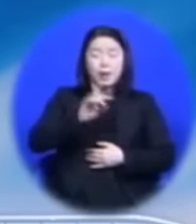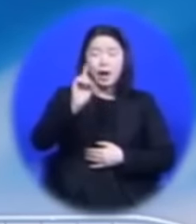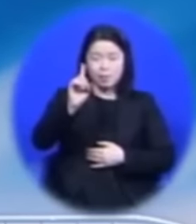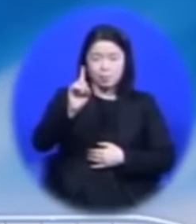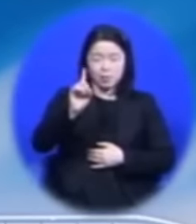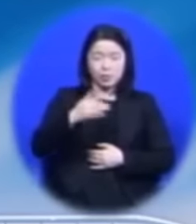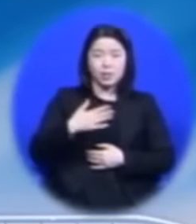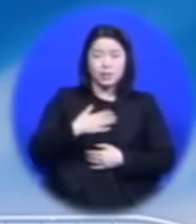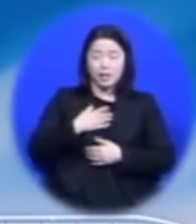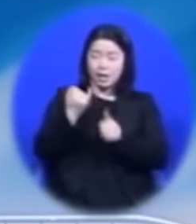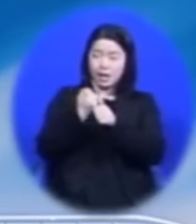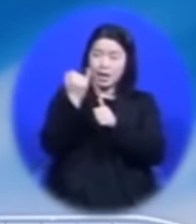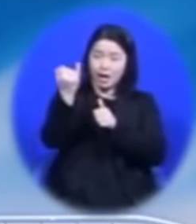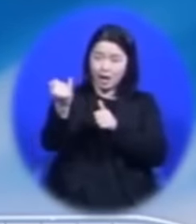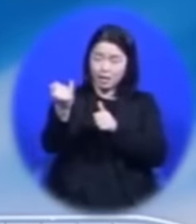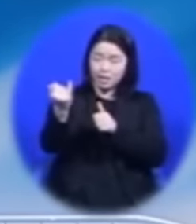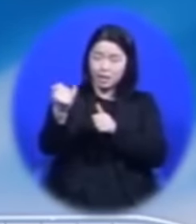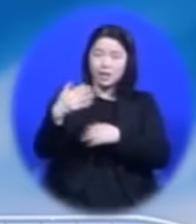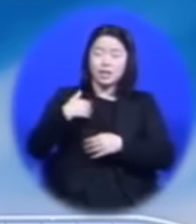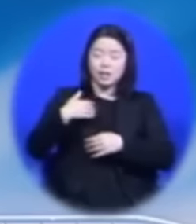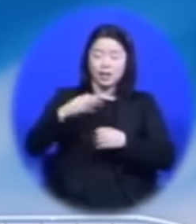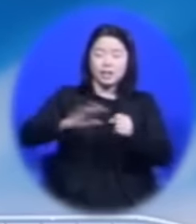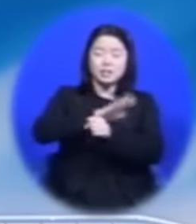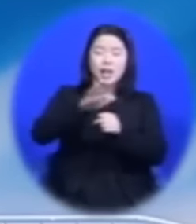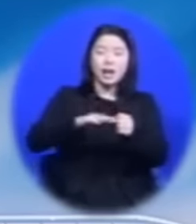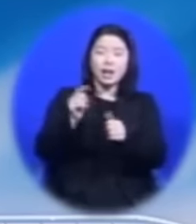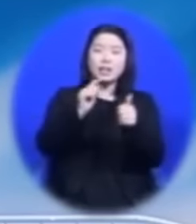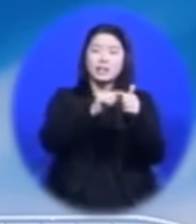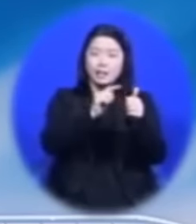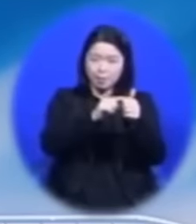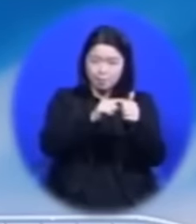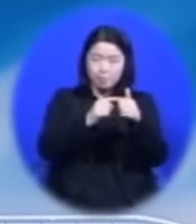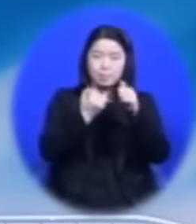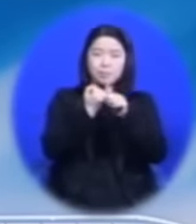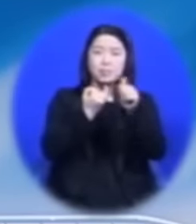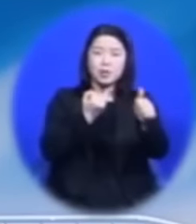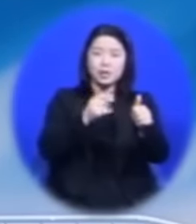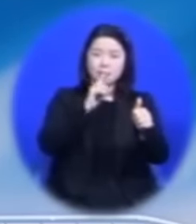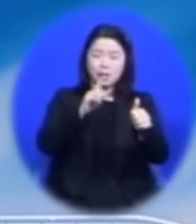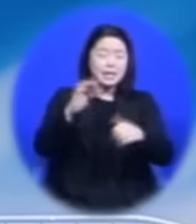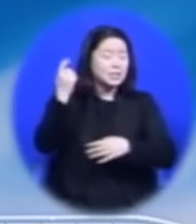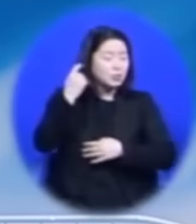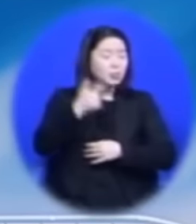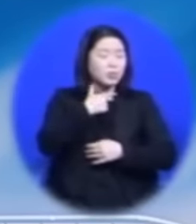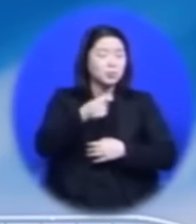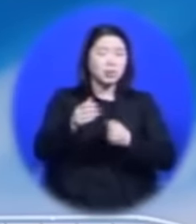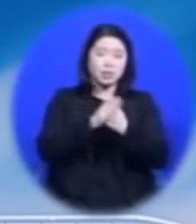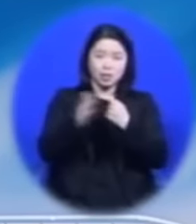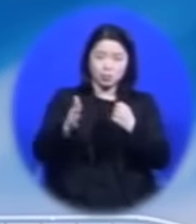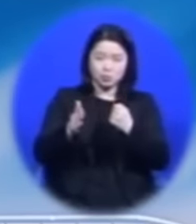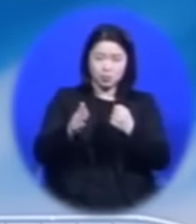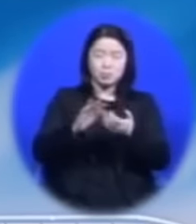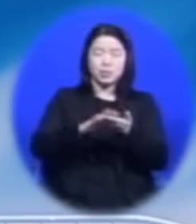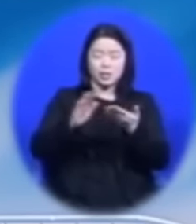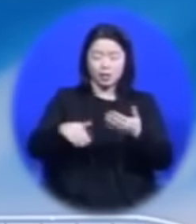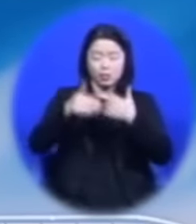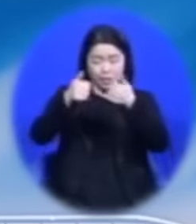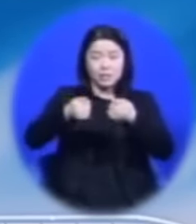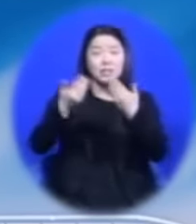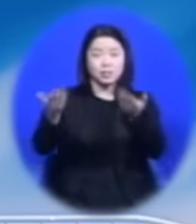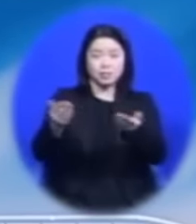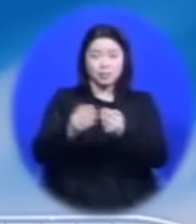제 아내에게서 사랑하는 남편이라는 말을 듣고 싶었기 때문입니다. 그런 인사를 했다고